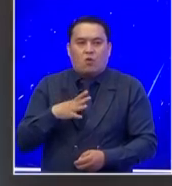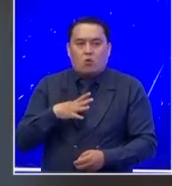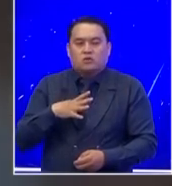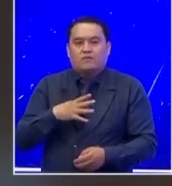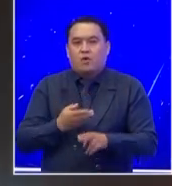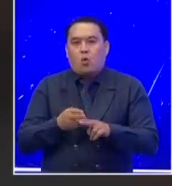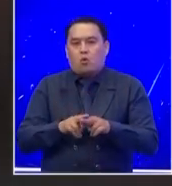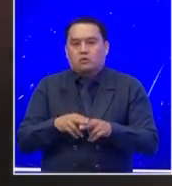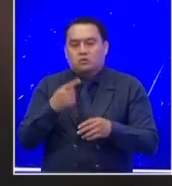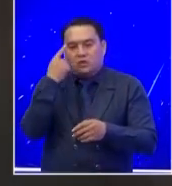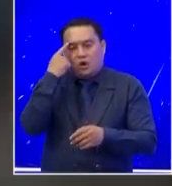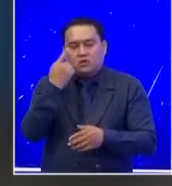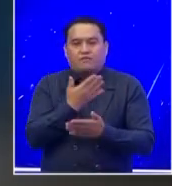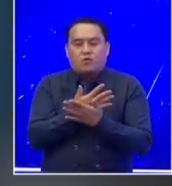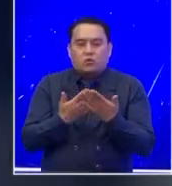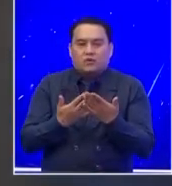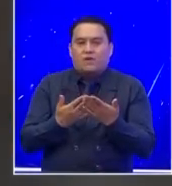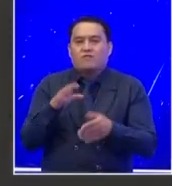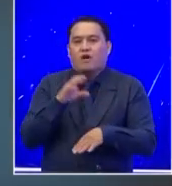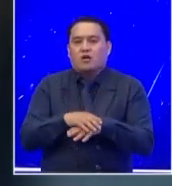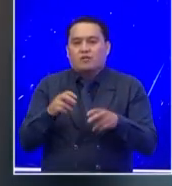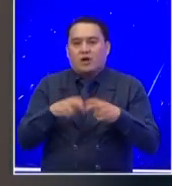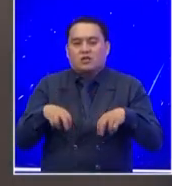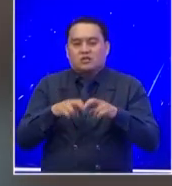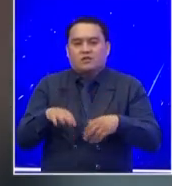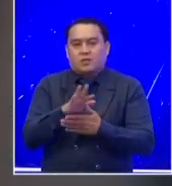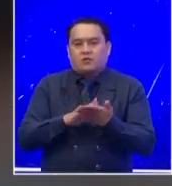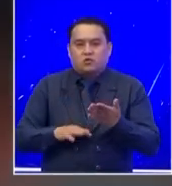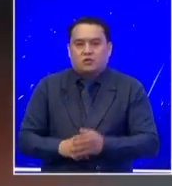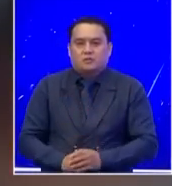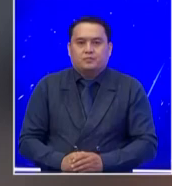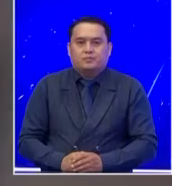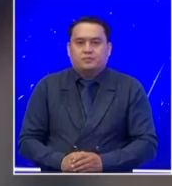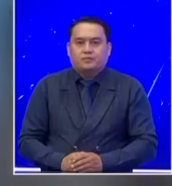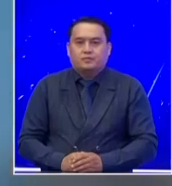грудной клетки и разрыв печени. По факту ведется расследование.